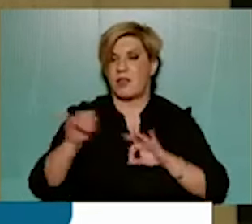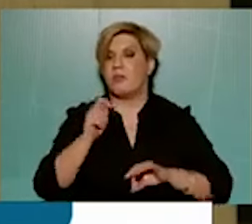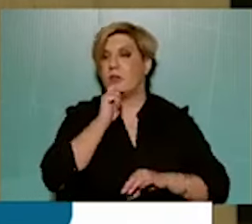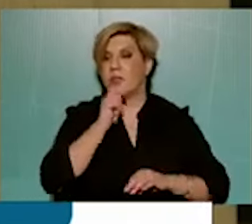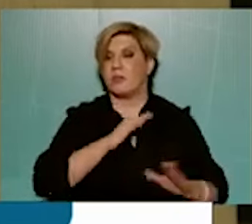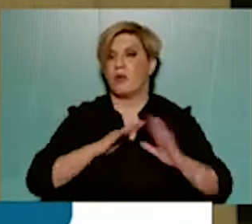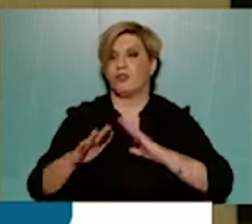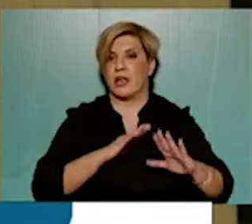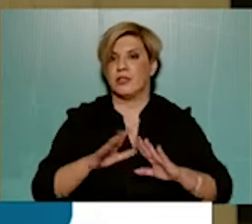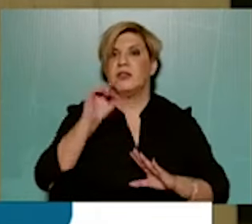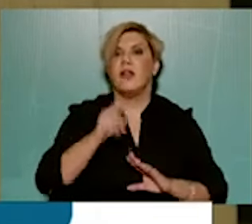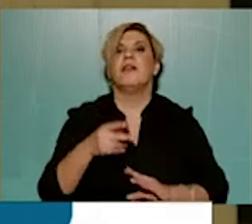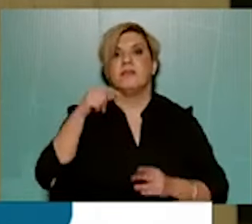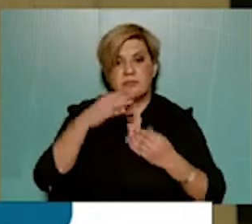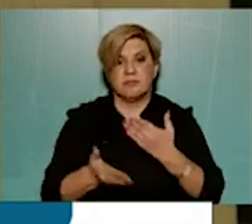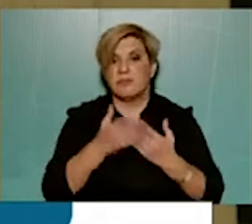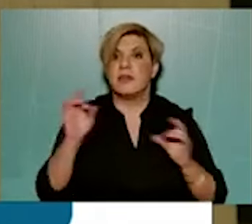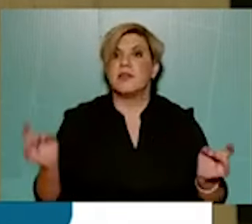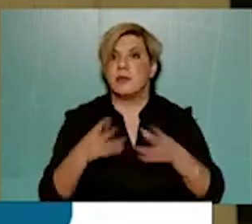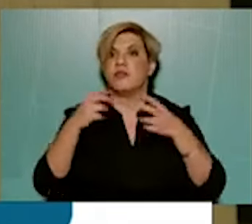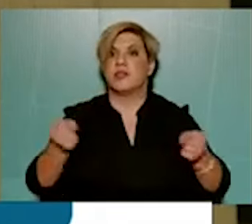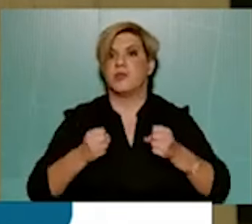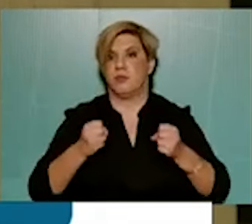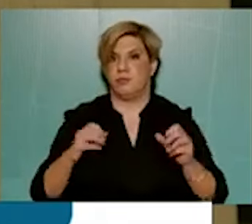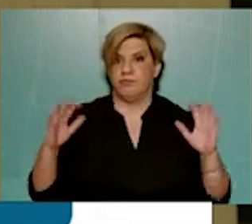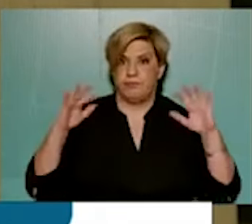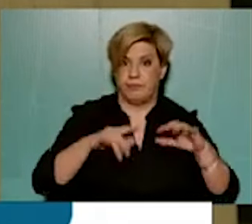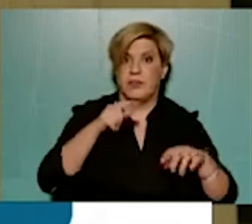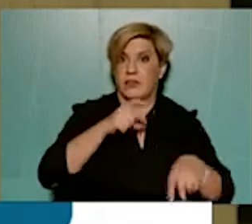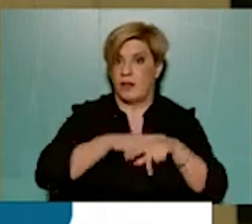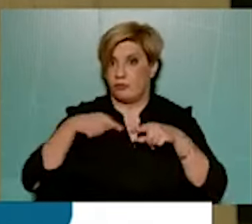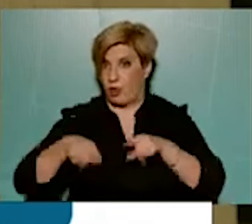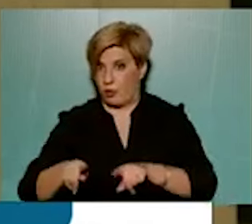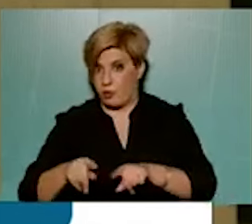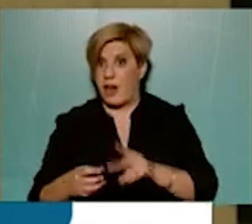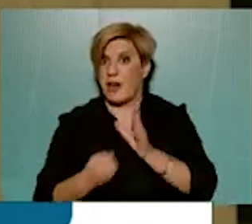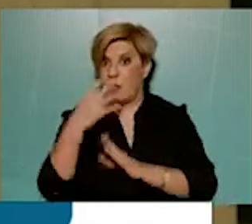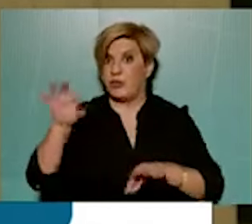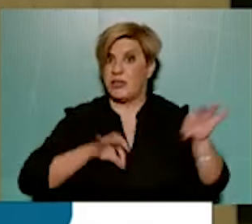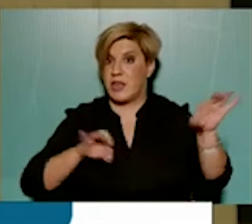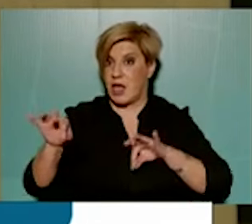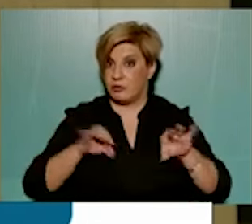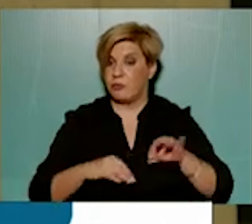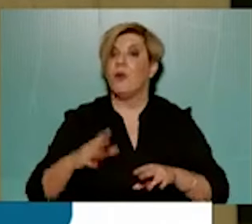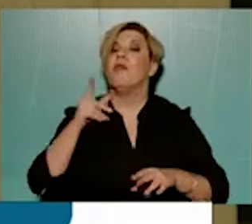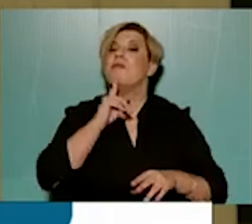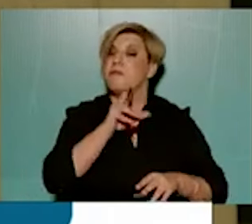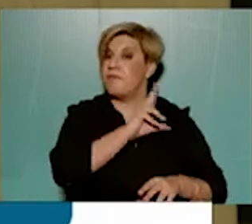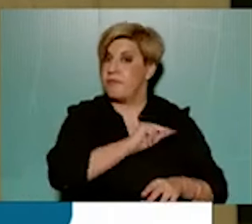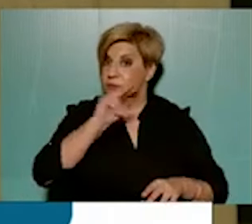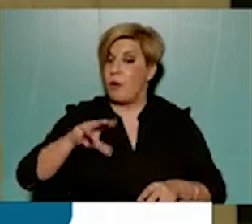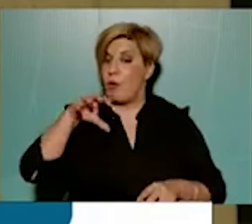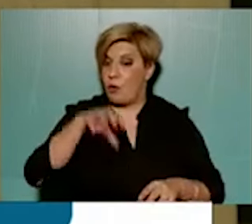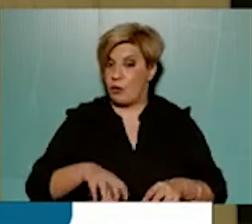πολιτικής προστασίας ως χώρο εκτόνωσης πληθυσμού σε περίπτωση σεισμού. Ταυτόχρονα να ενταχθούν σε ενιαίο σχεδιασμό μαζί με το χώρο της ΔΕΘ